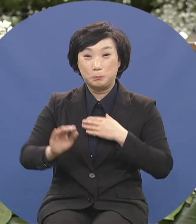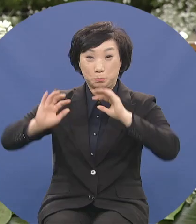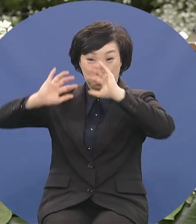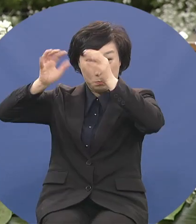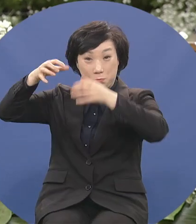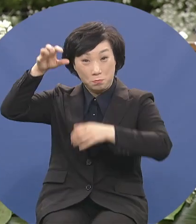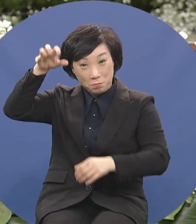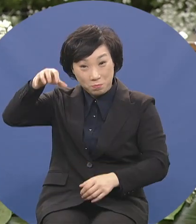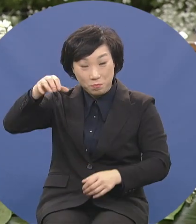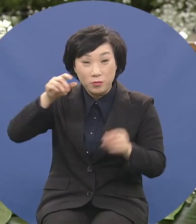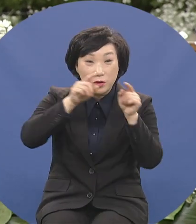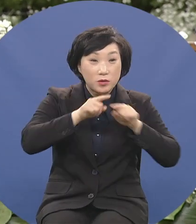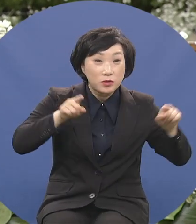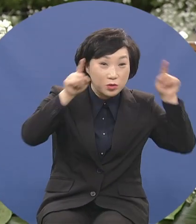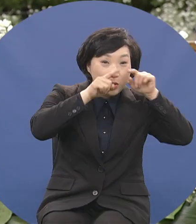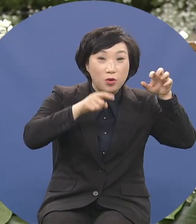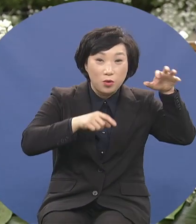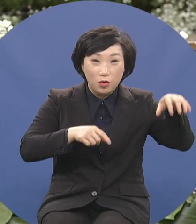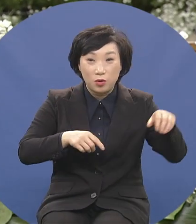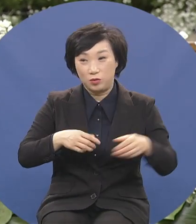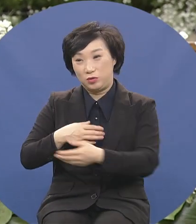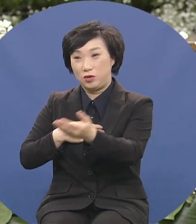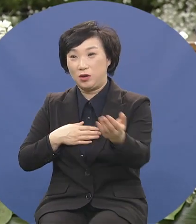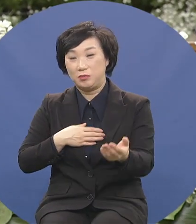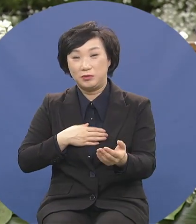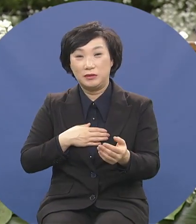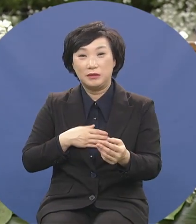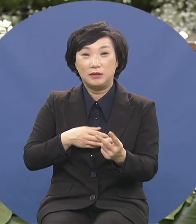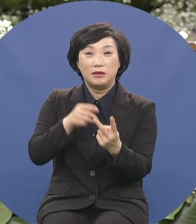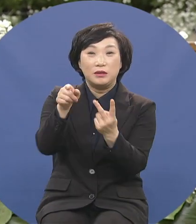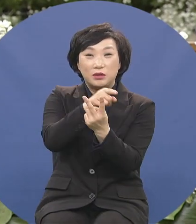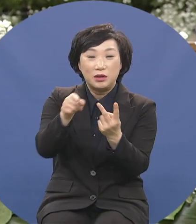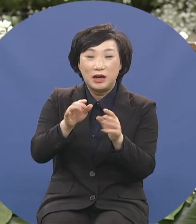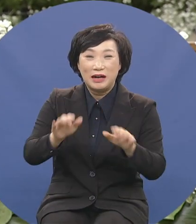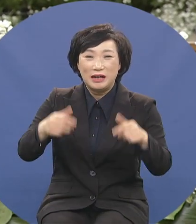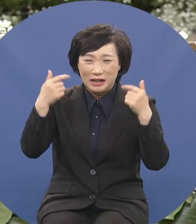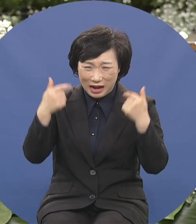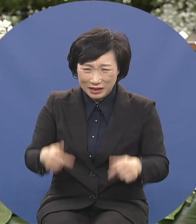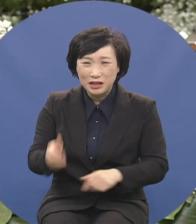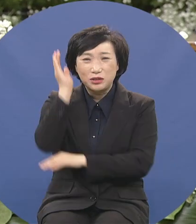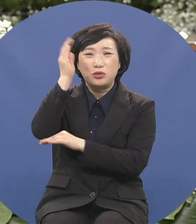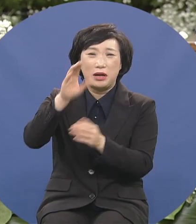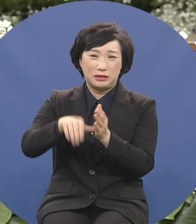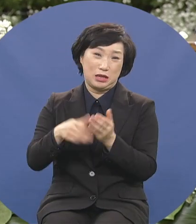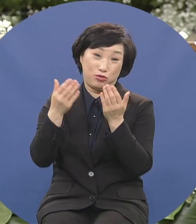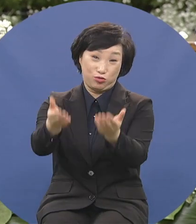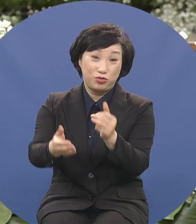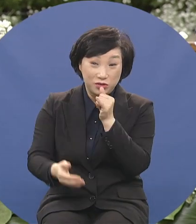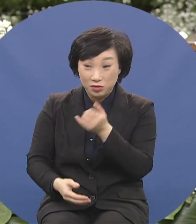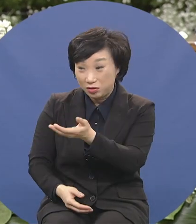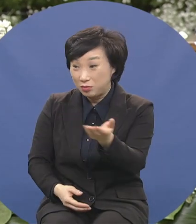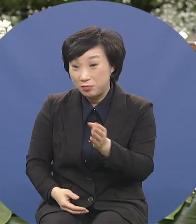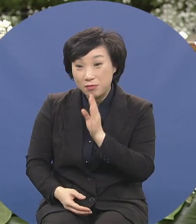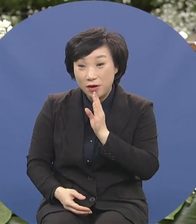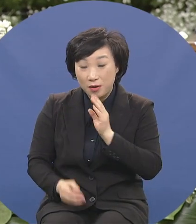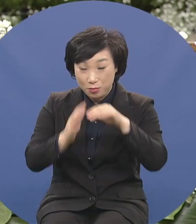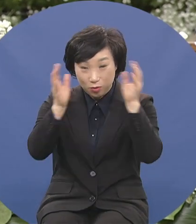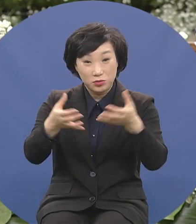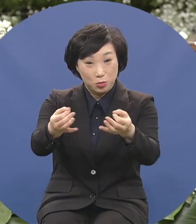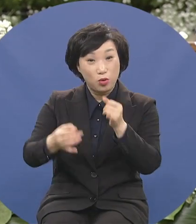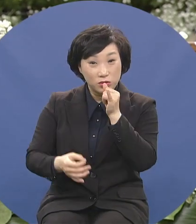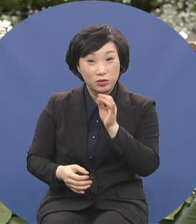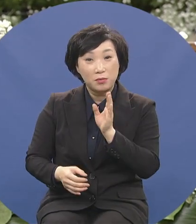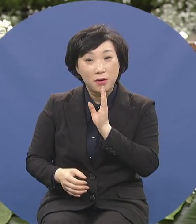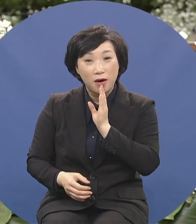천국, 지옥 설교 시간마다 안 듣는 사람이 있어요. 다 듣죠. 근데